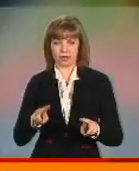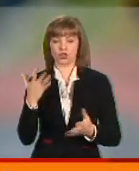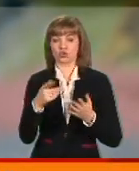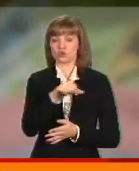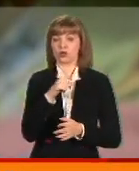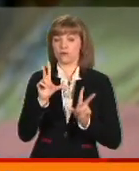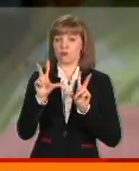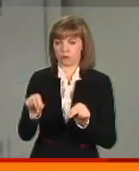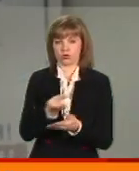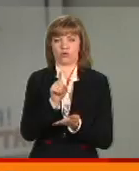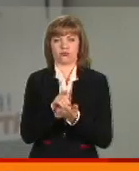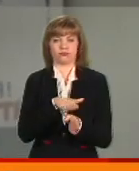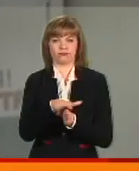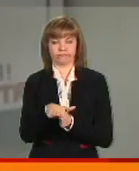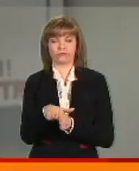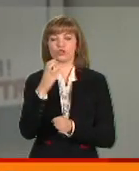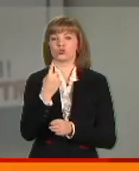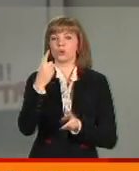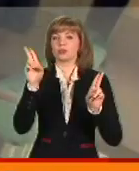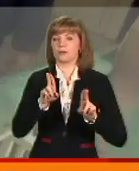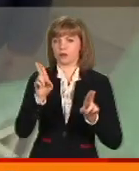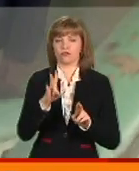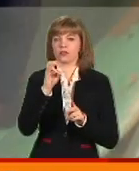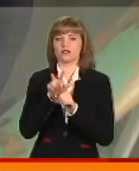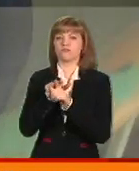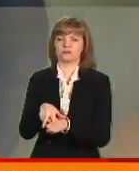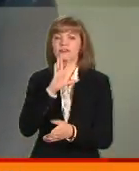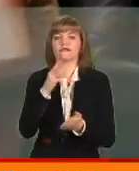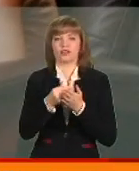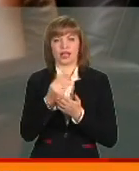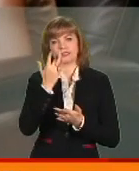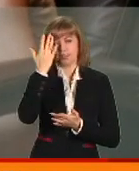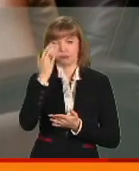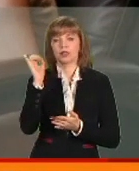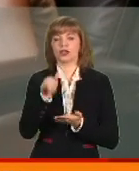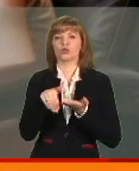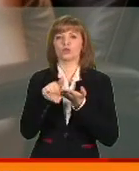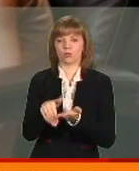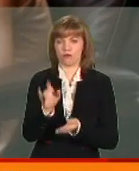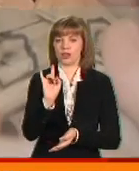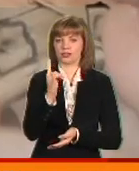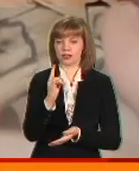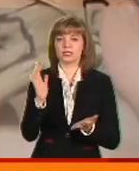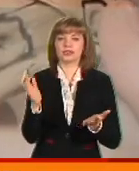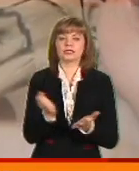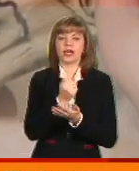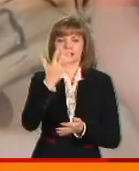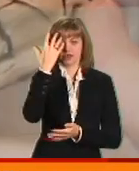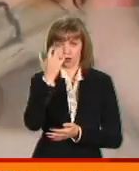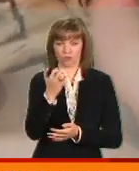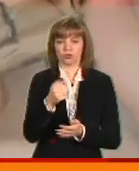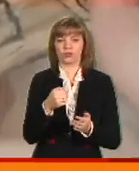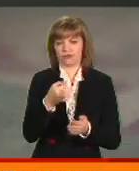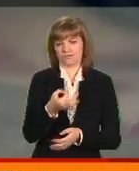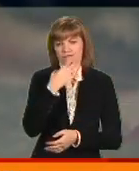самі пообіцяли – виконуйте. Ще одне правило – не нав'язувати власних мрій. І допомагати дитині знайти захоплення